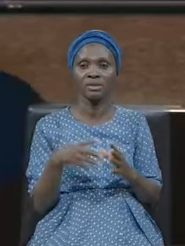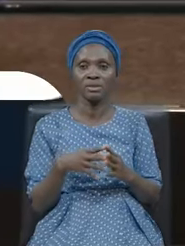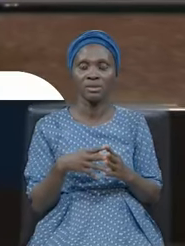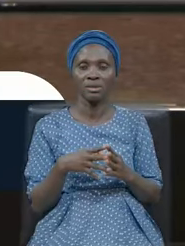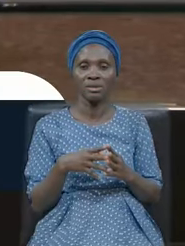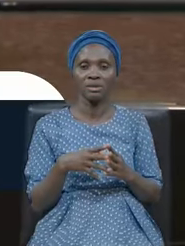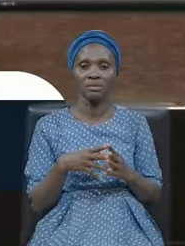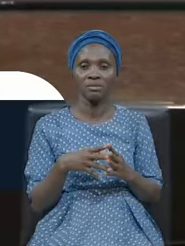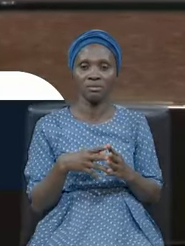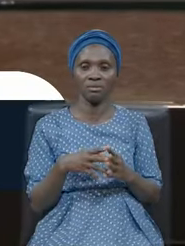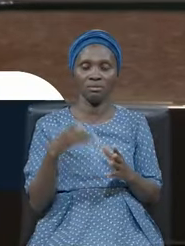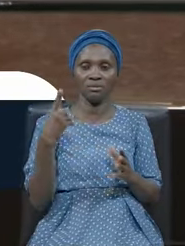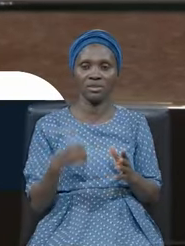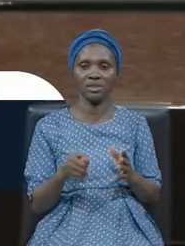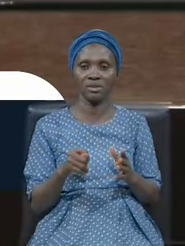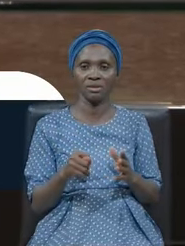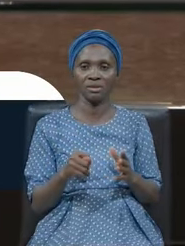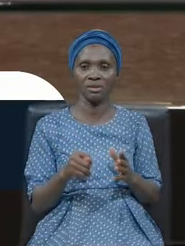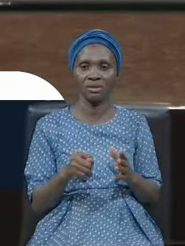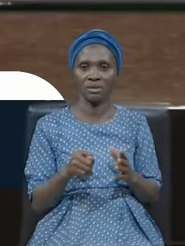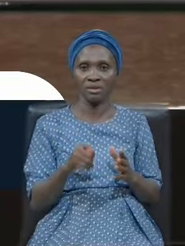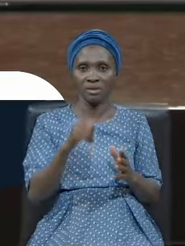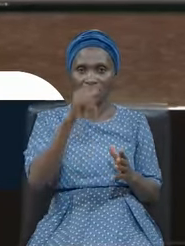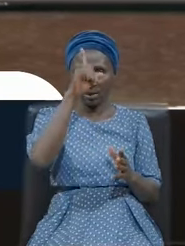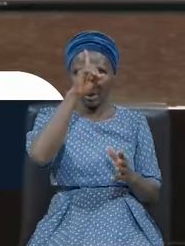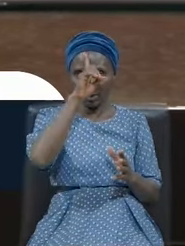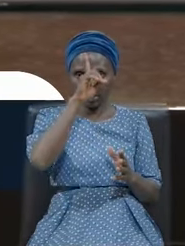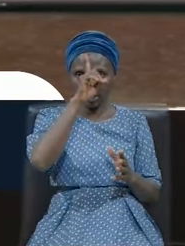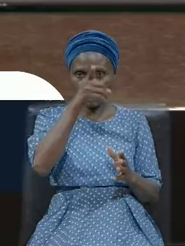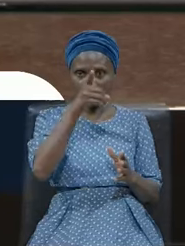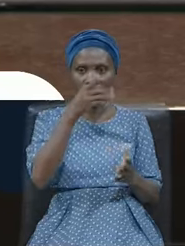la bonté transcendante sous la foi